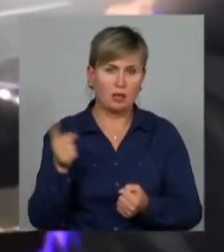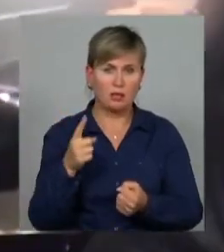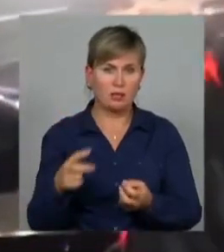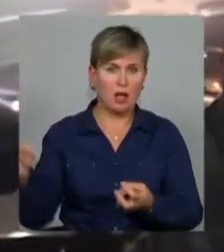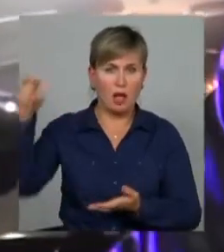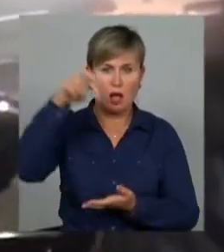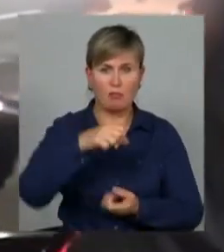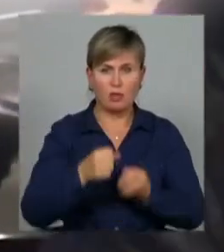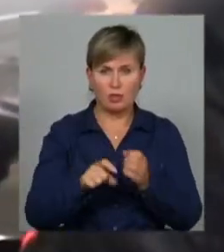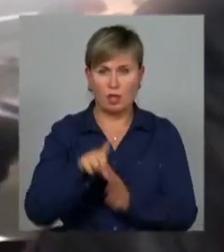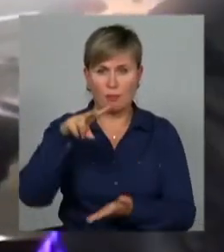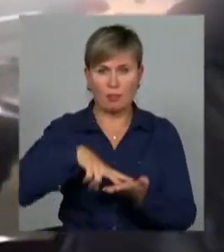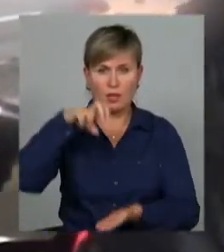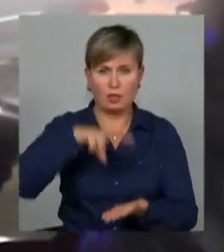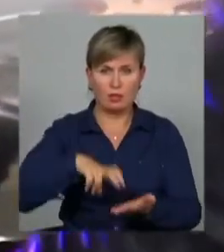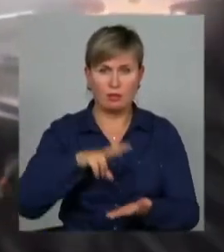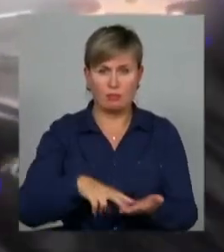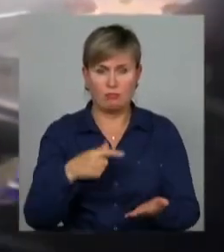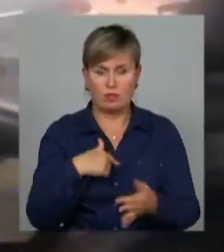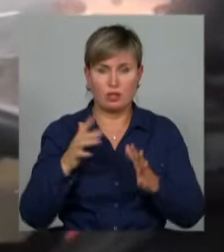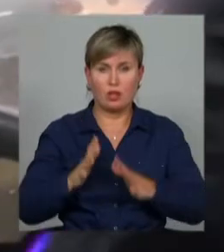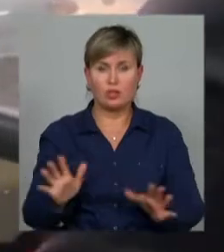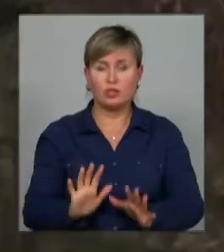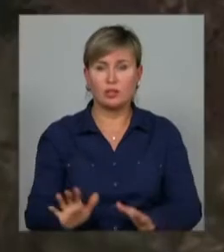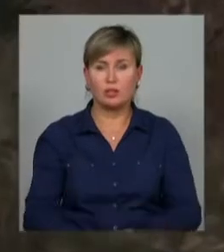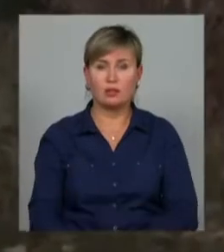на машину и начал прыгать. Такой реакции мы не ожидали.